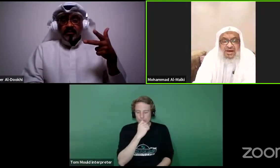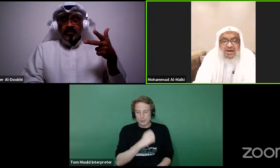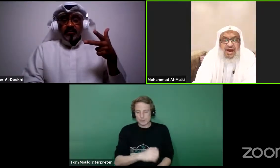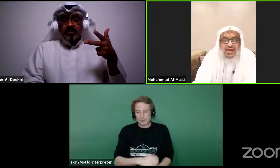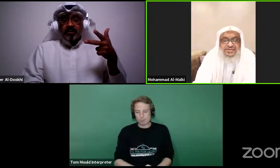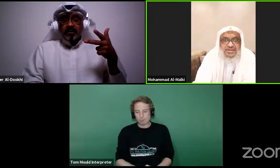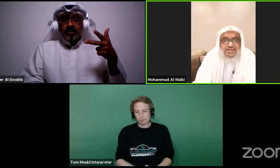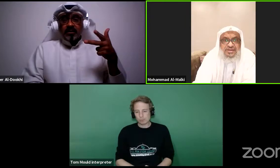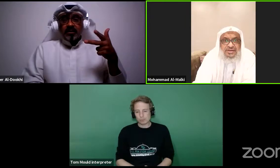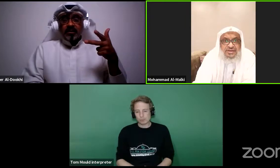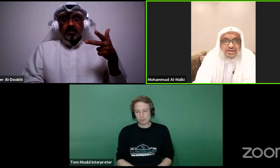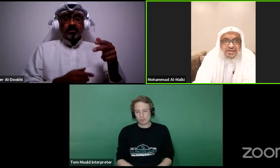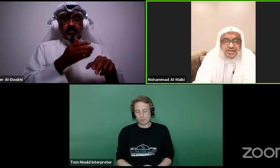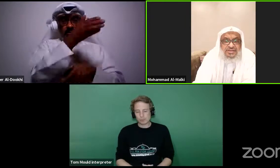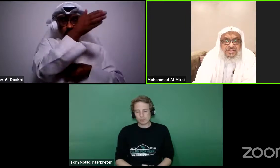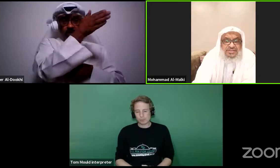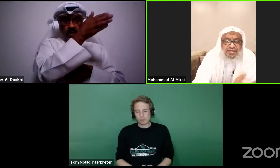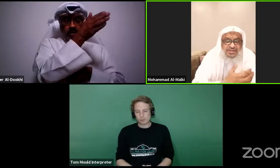3 ناقات